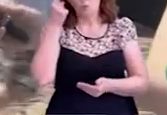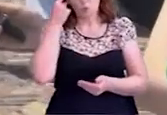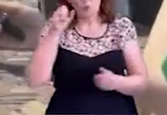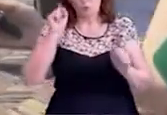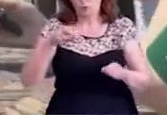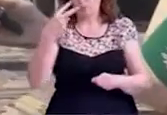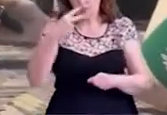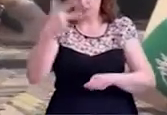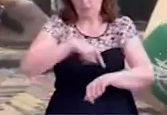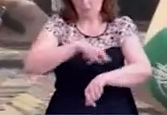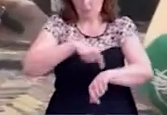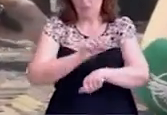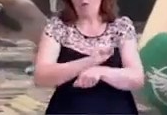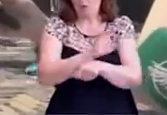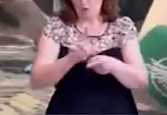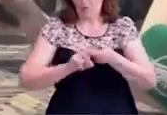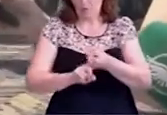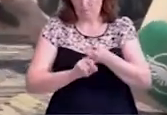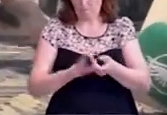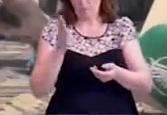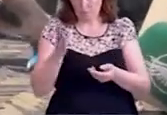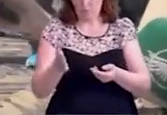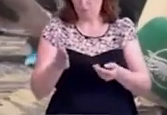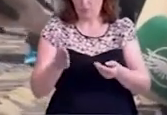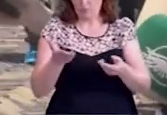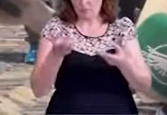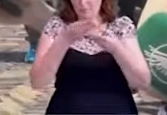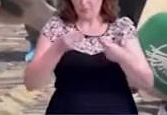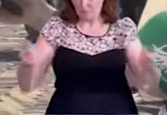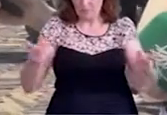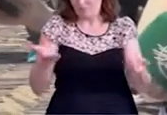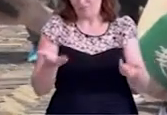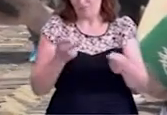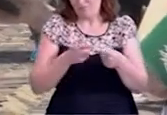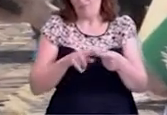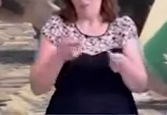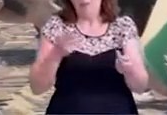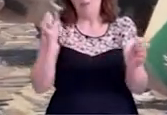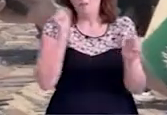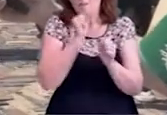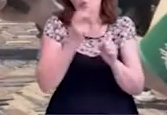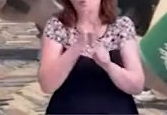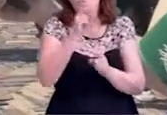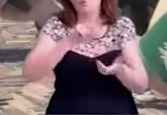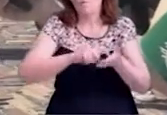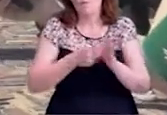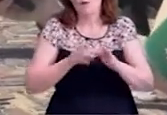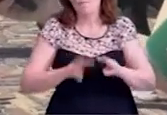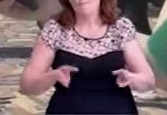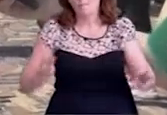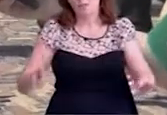после 23.00 коронавирусом становится мутированным и активным, то вы ошибаетесь. Я вообще не понимаю, кто в Кабмине